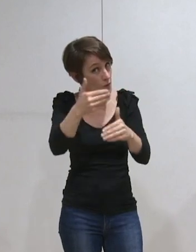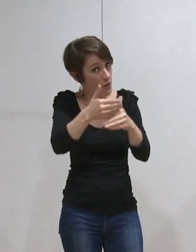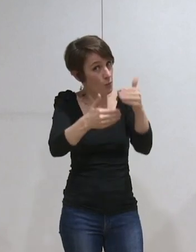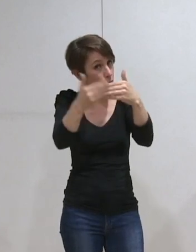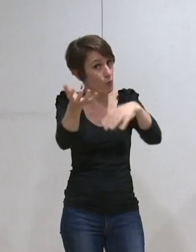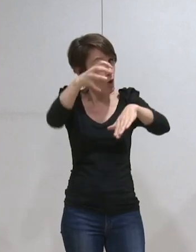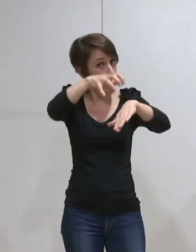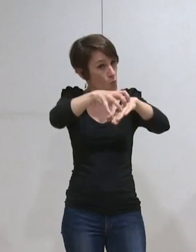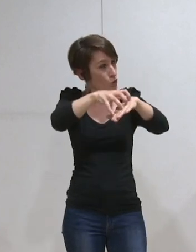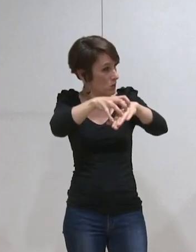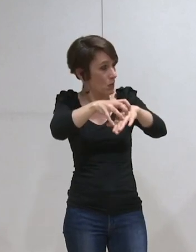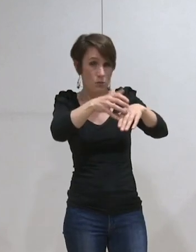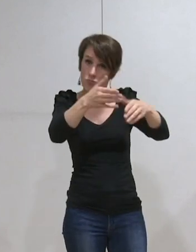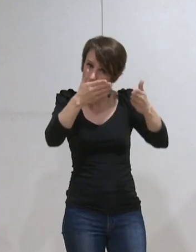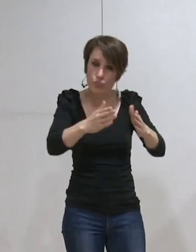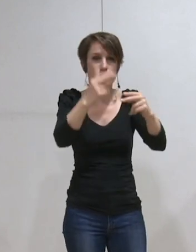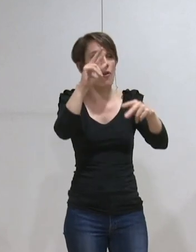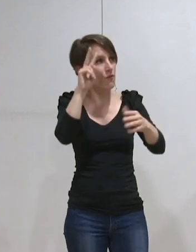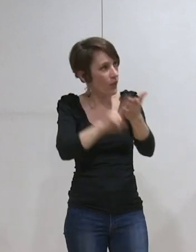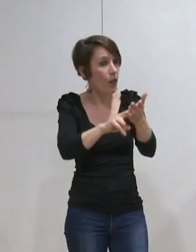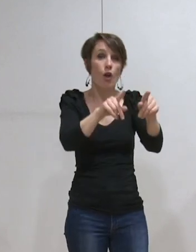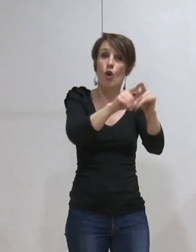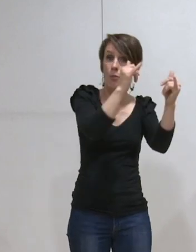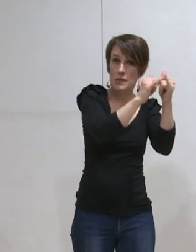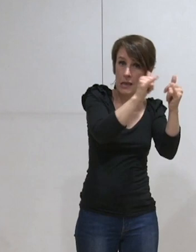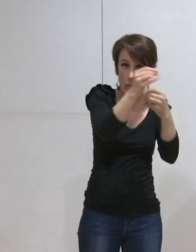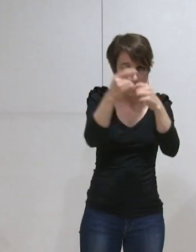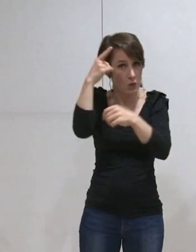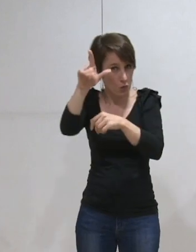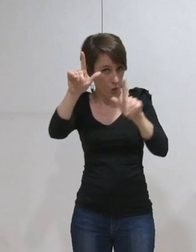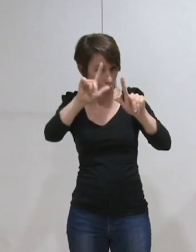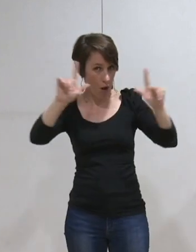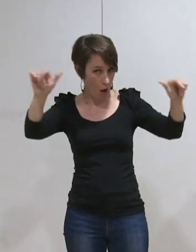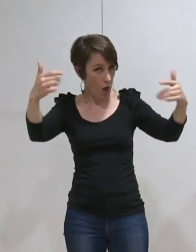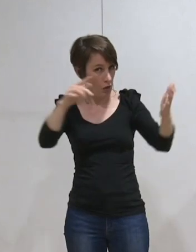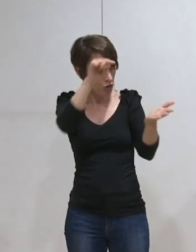existe comme il en existe déjà à Lyon et à Saint-Étienne je vous